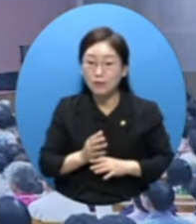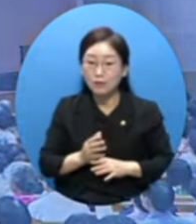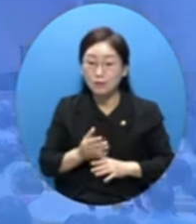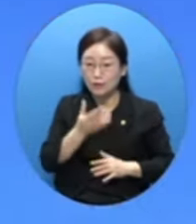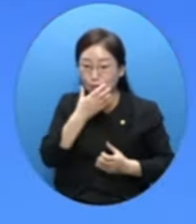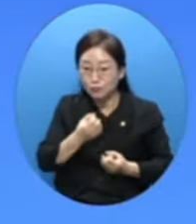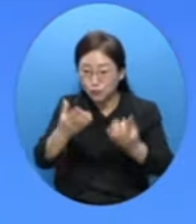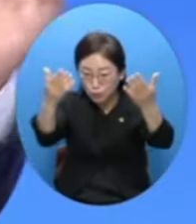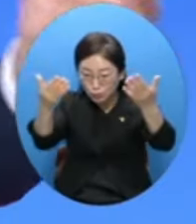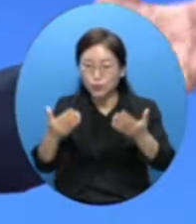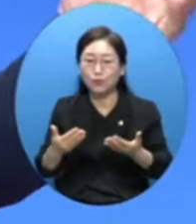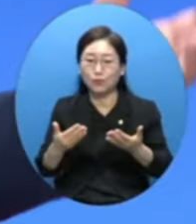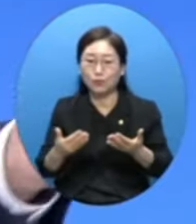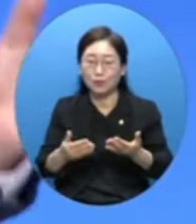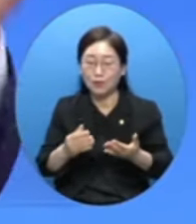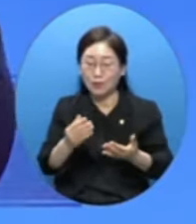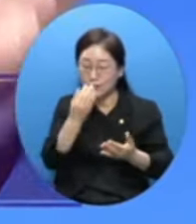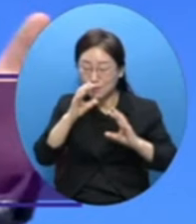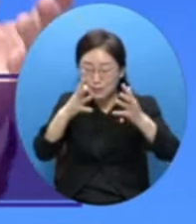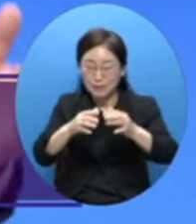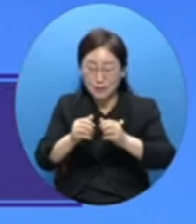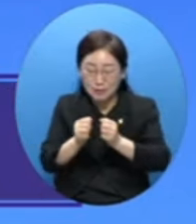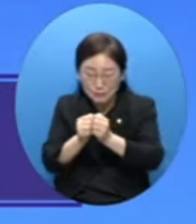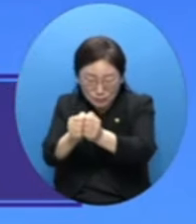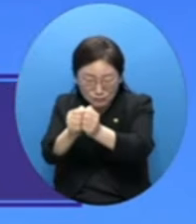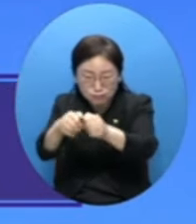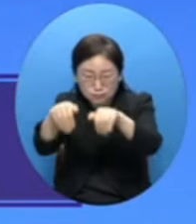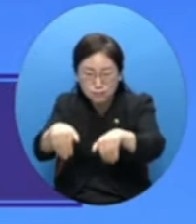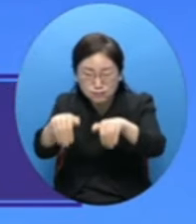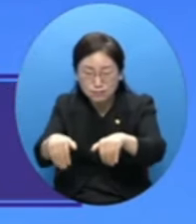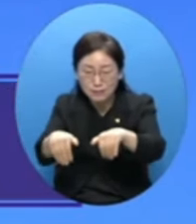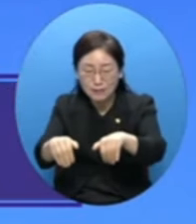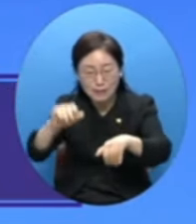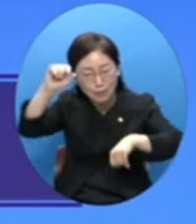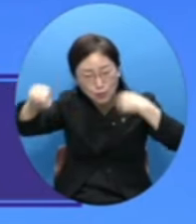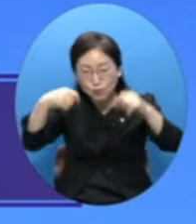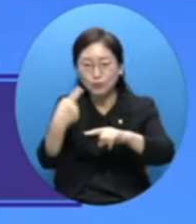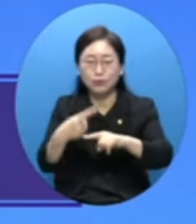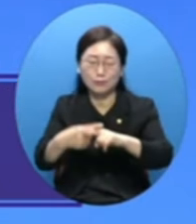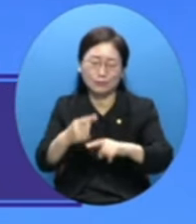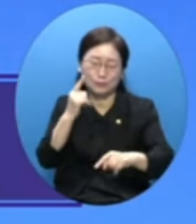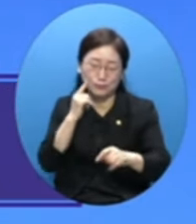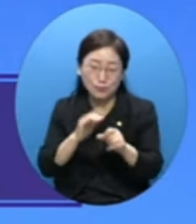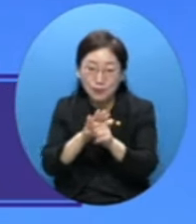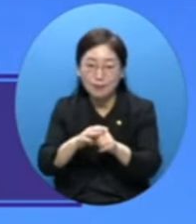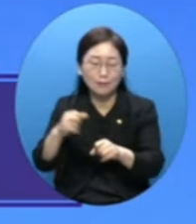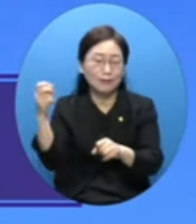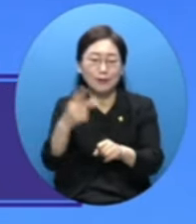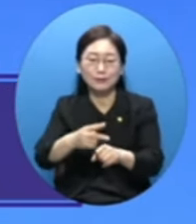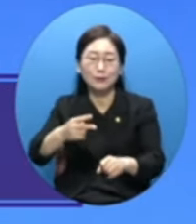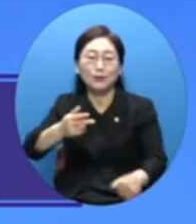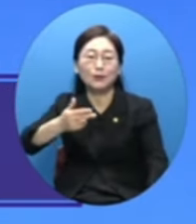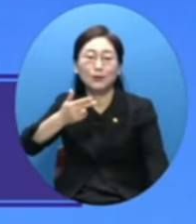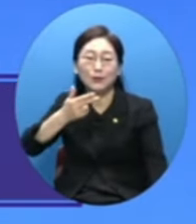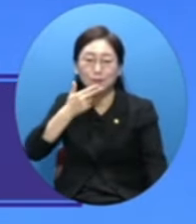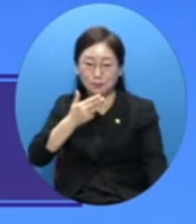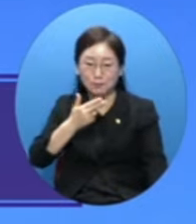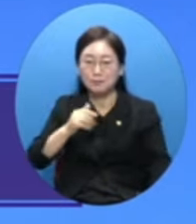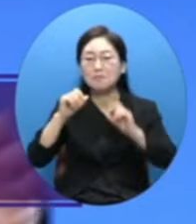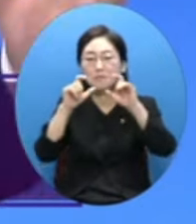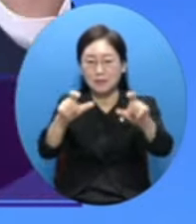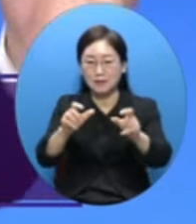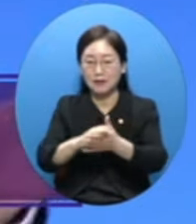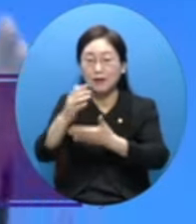주십니다 이스라엘 백성들이 포로 내가 인간의을 삶을 사는 그 비참한 생활을 다시 하지 않게 될 것이라고 말씀합니다